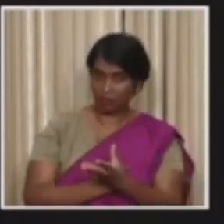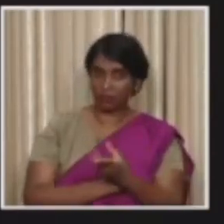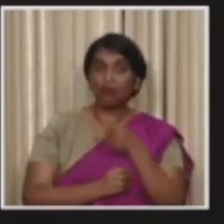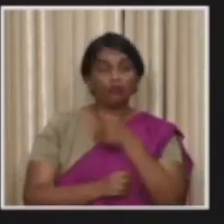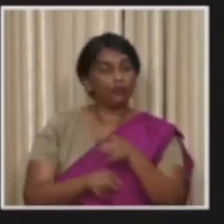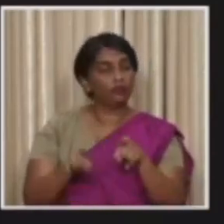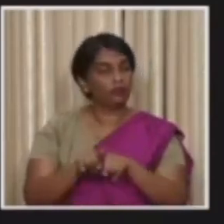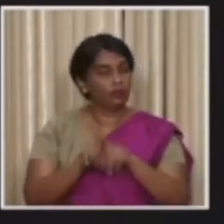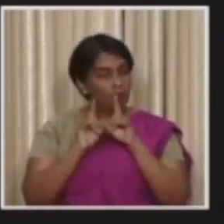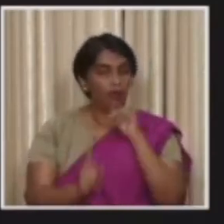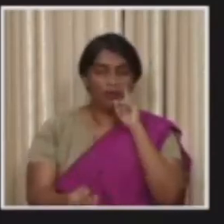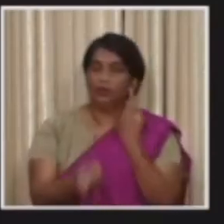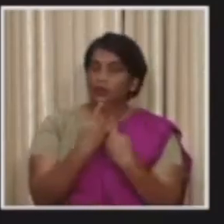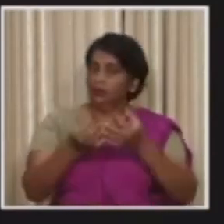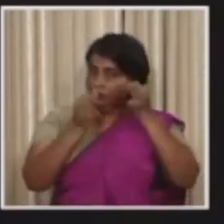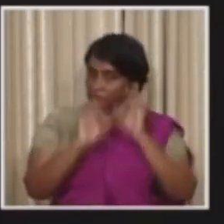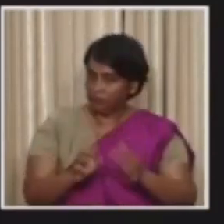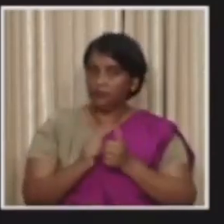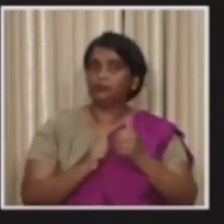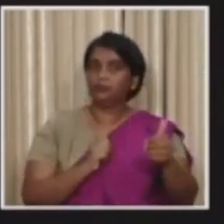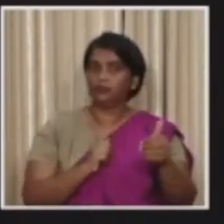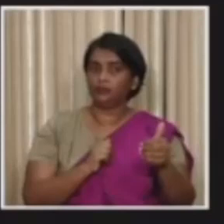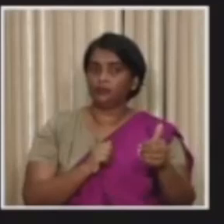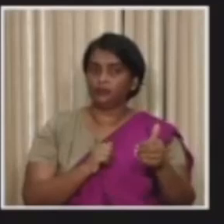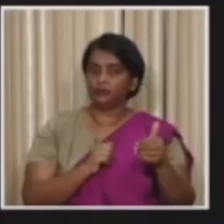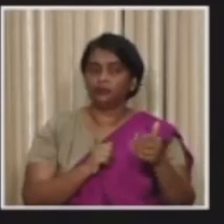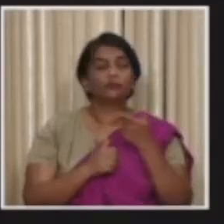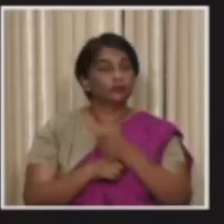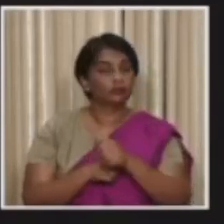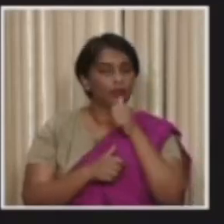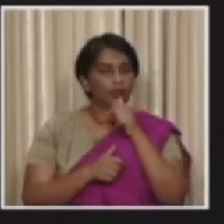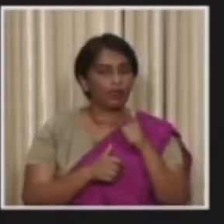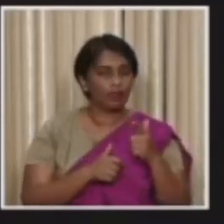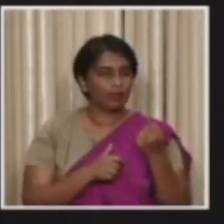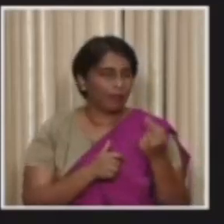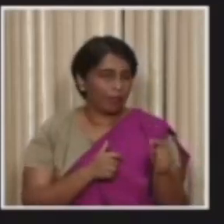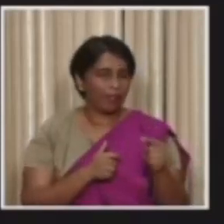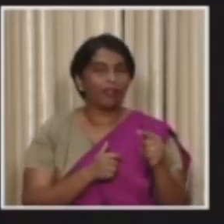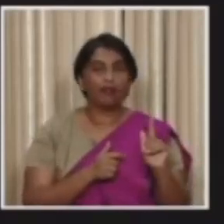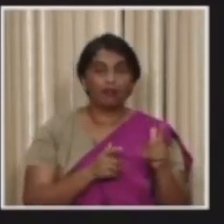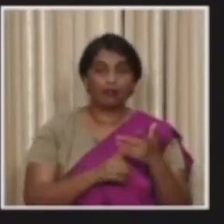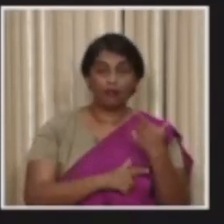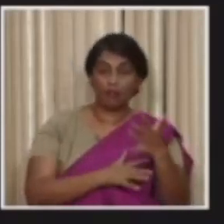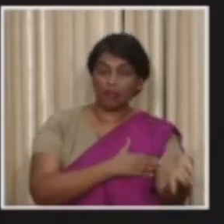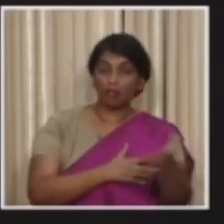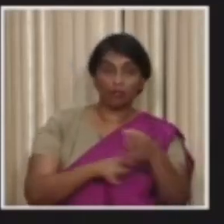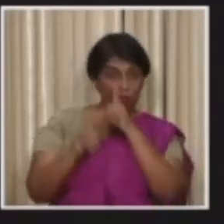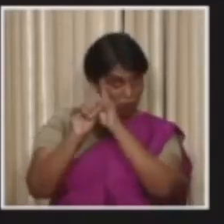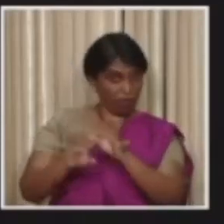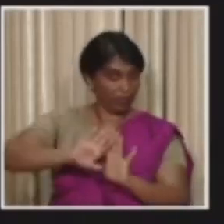ඊට අදාළ විමර්ශනය නිසියාකාරයට සිදු කරනවද? මේක හාල් මැස්සන්ට ඇරුණම අනිත් අයට ක්‍රියාත්මක